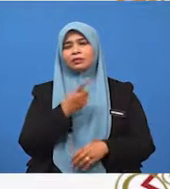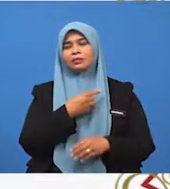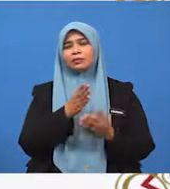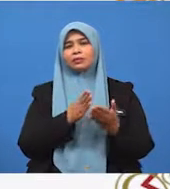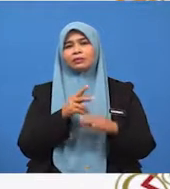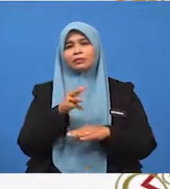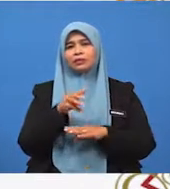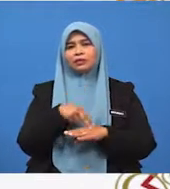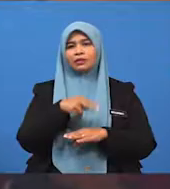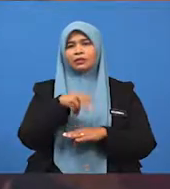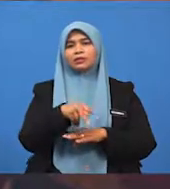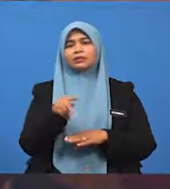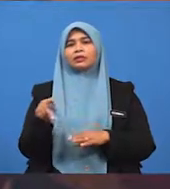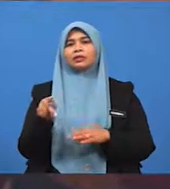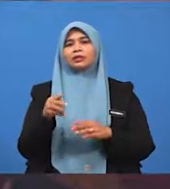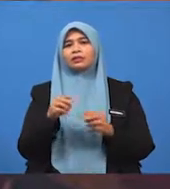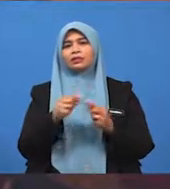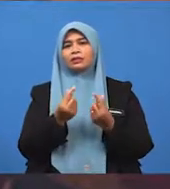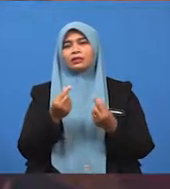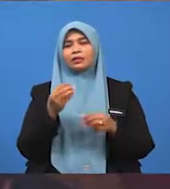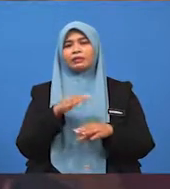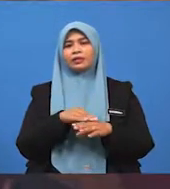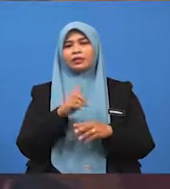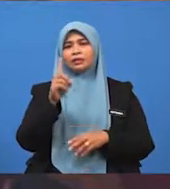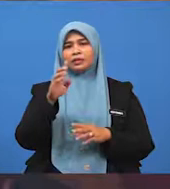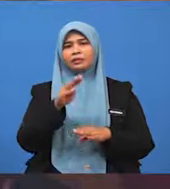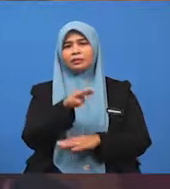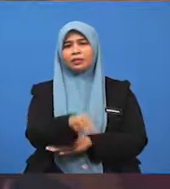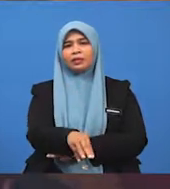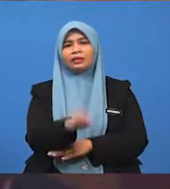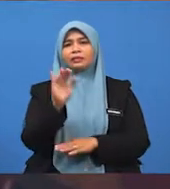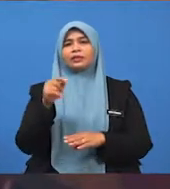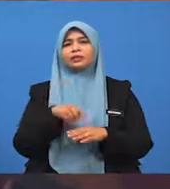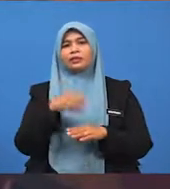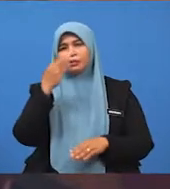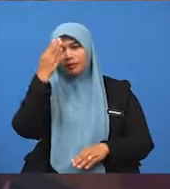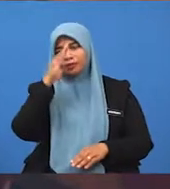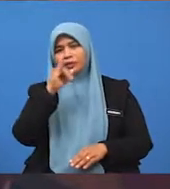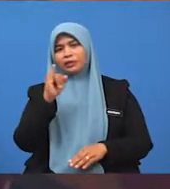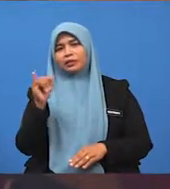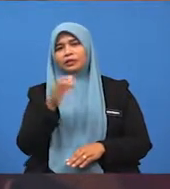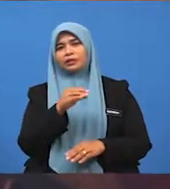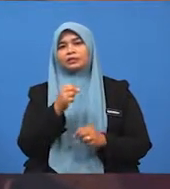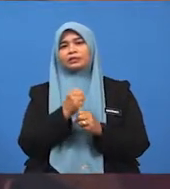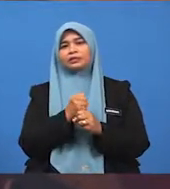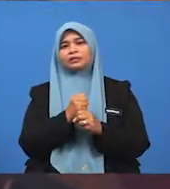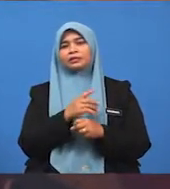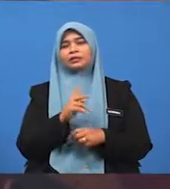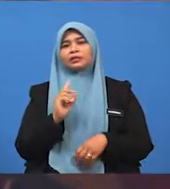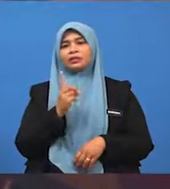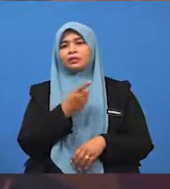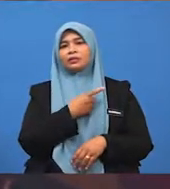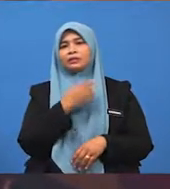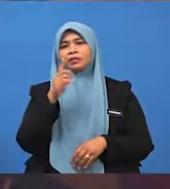peringatan. Tahukah murid-murid, penurunan berlaku pada bulan Ramadan dan secara